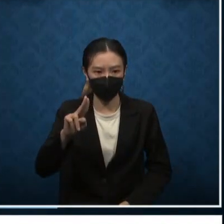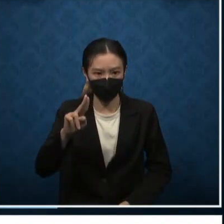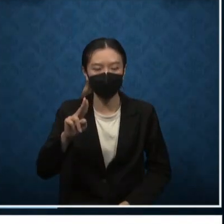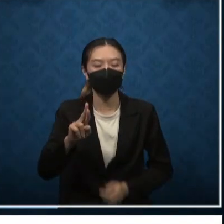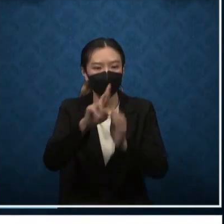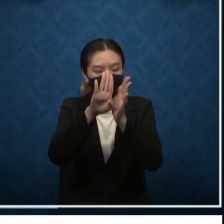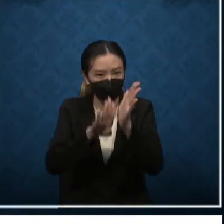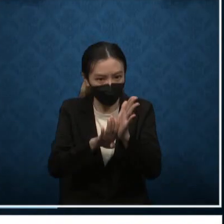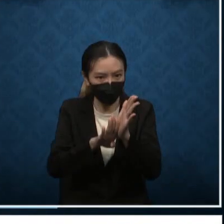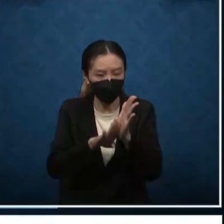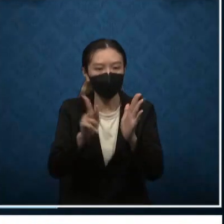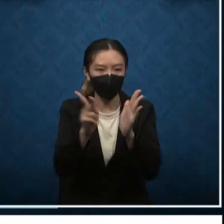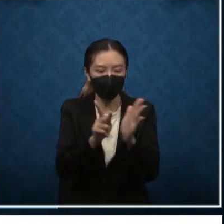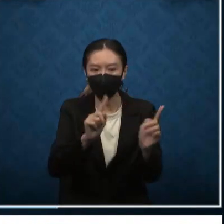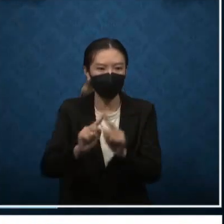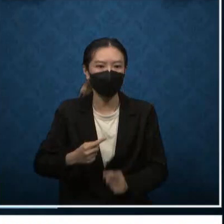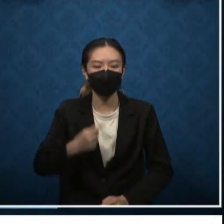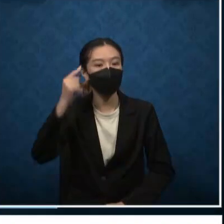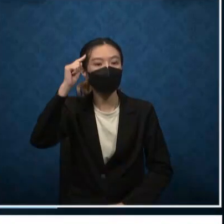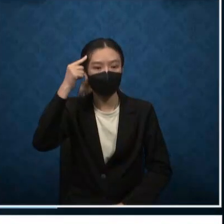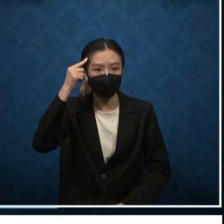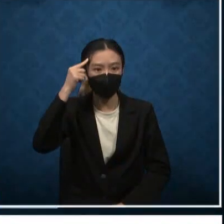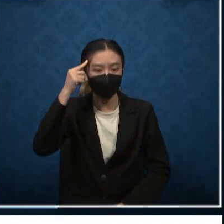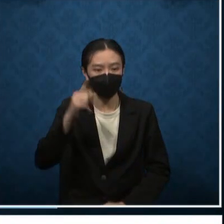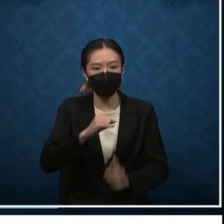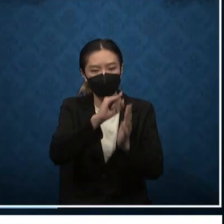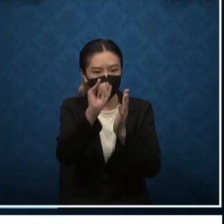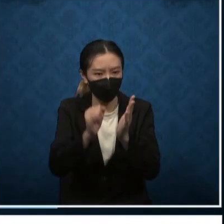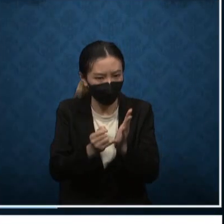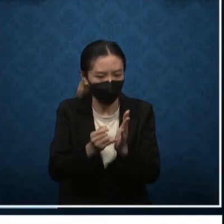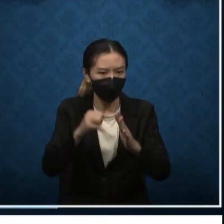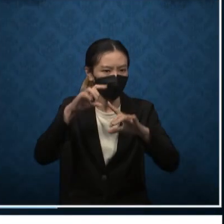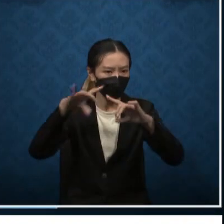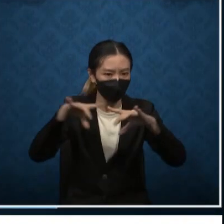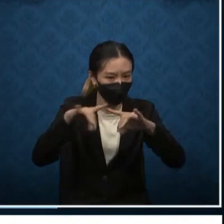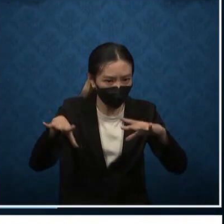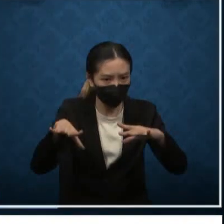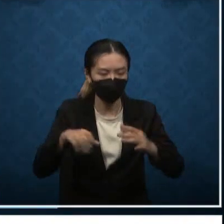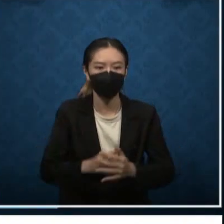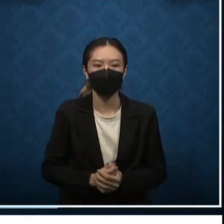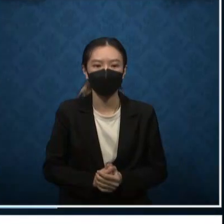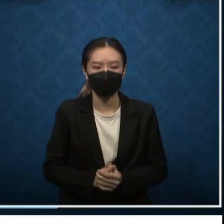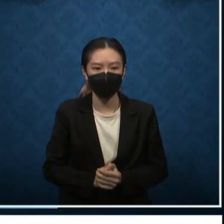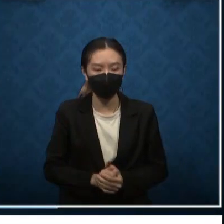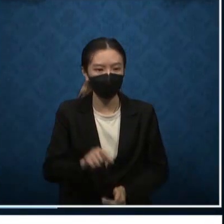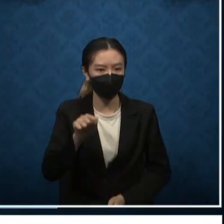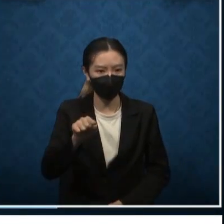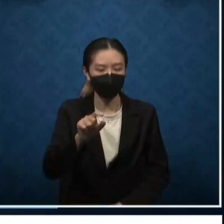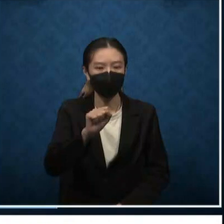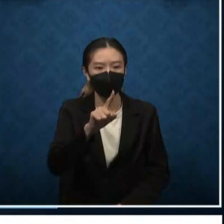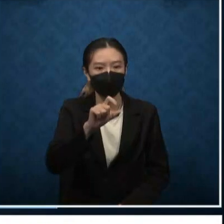ตน กับ กอ saberหน่วยงาน ใจัหวด HE comes byิดว่าการ กลัเครื่อนสอม ไป หน้า ที่ ของ